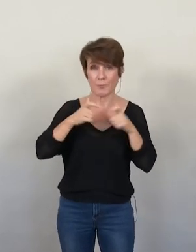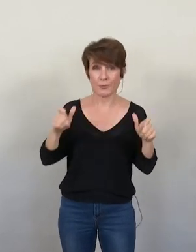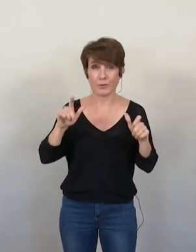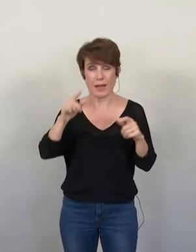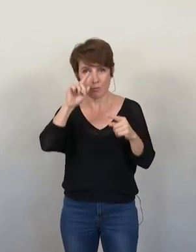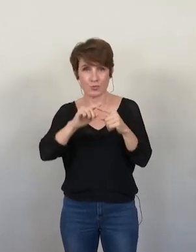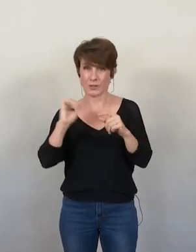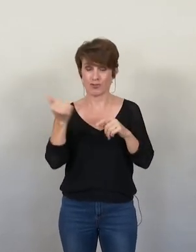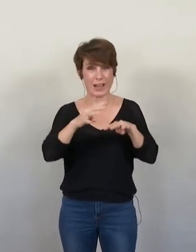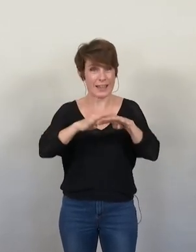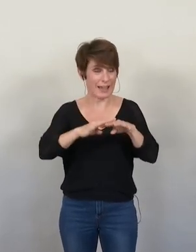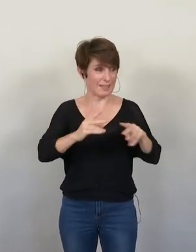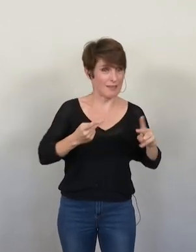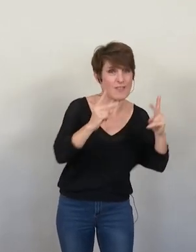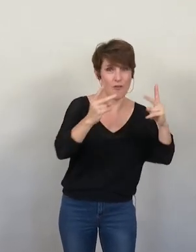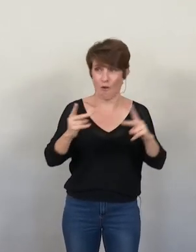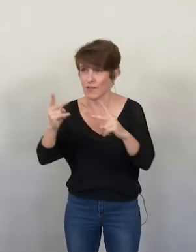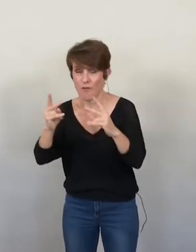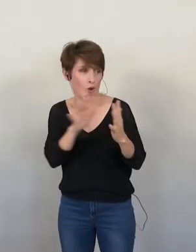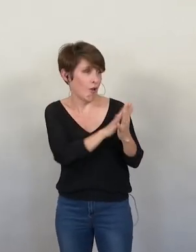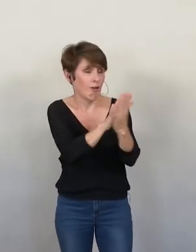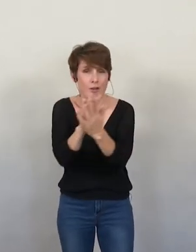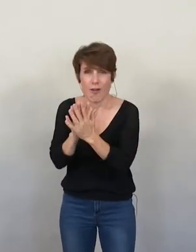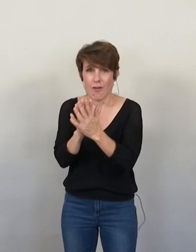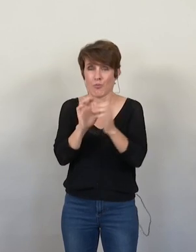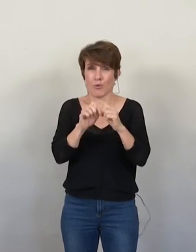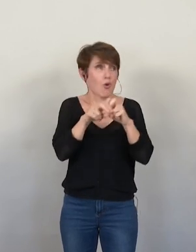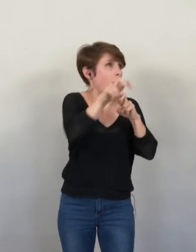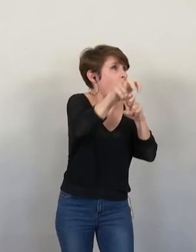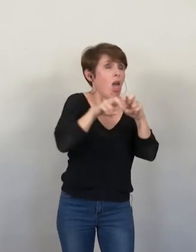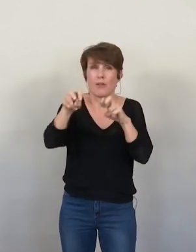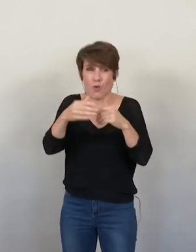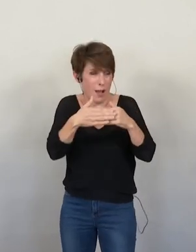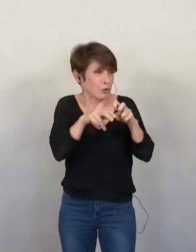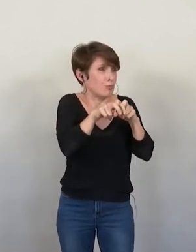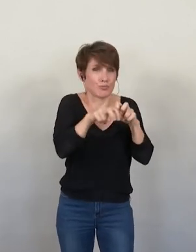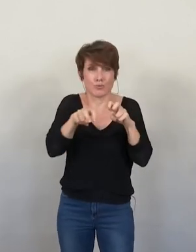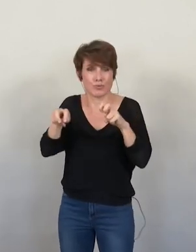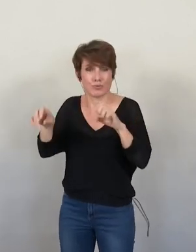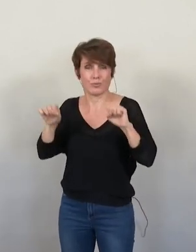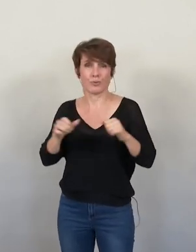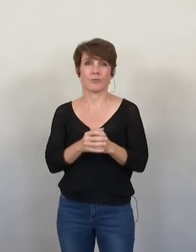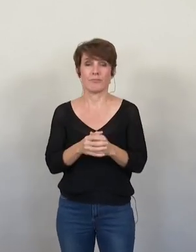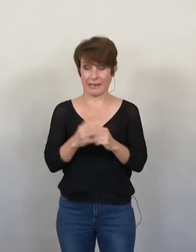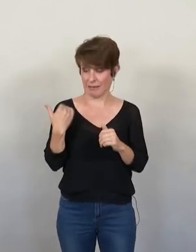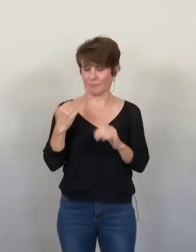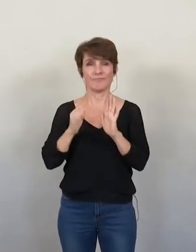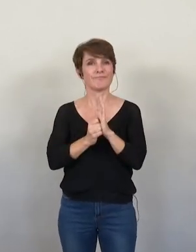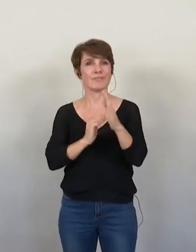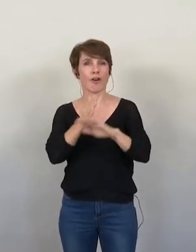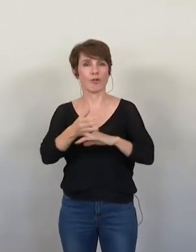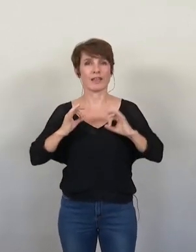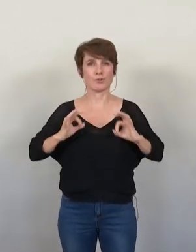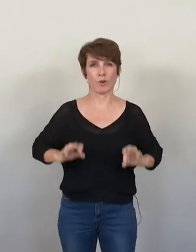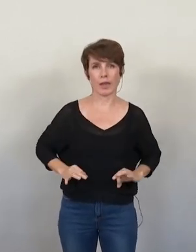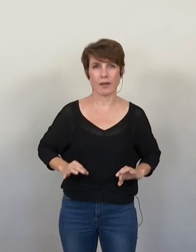vivant avec des interlocuteurs de proximité et en cette rentrée scolaire où nous avons pu